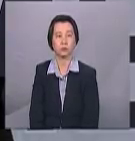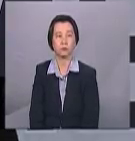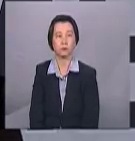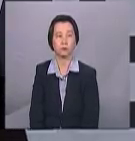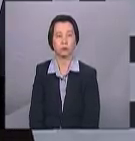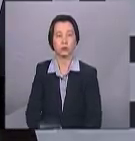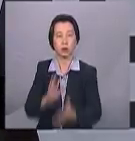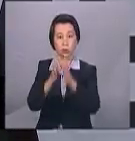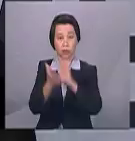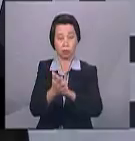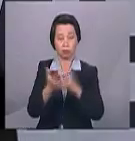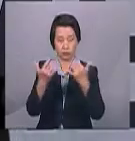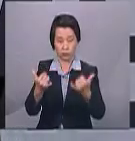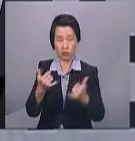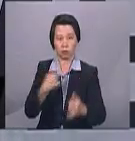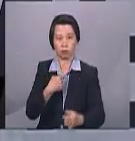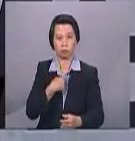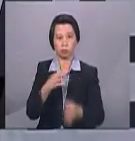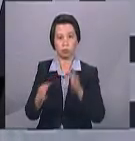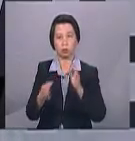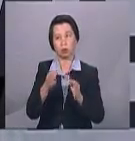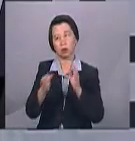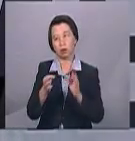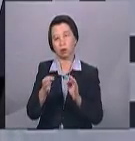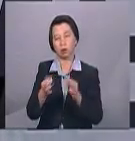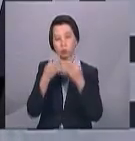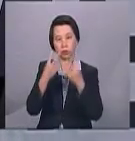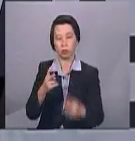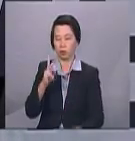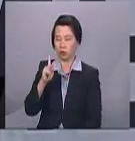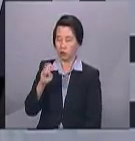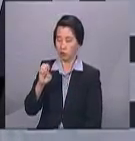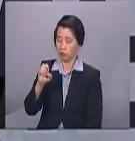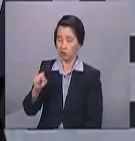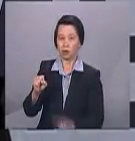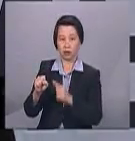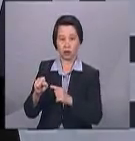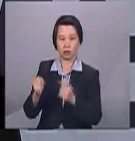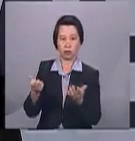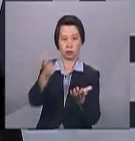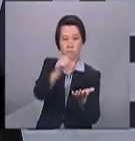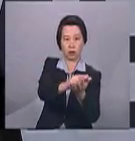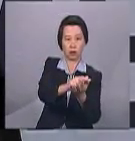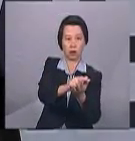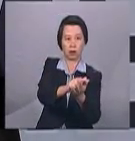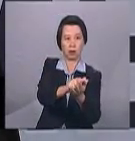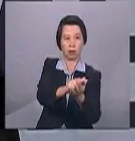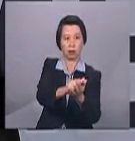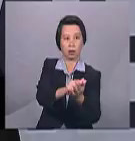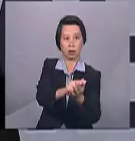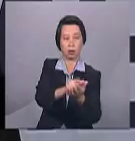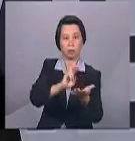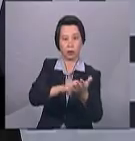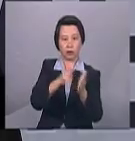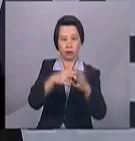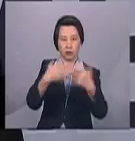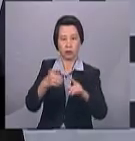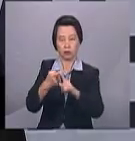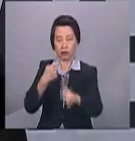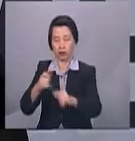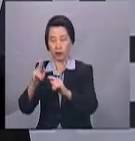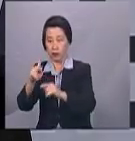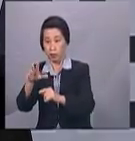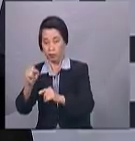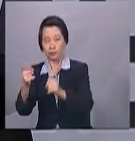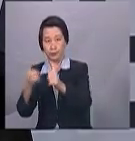Jadi kita sekarang ni kalau kita lihat kes-kes yang kita laporkan ialah kes kumulatif, berarti kita daripada kes pertama